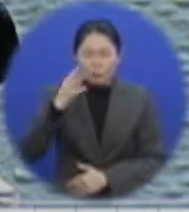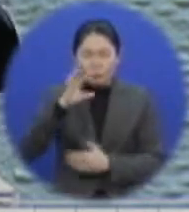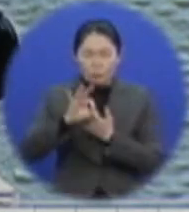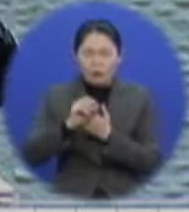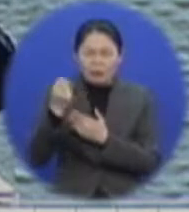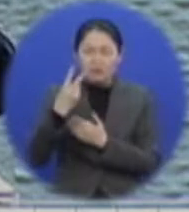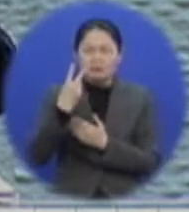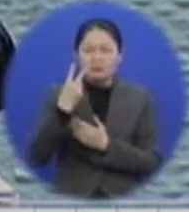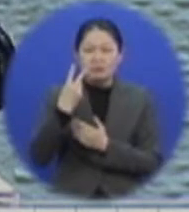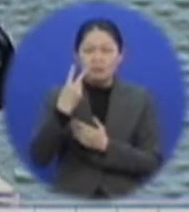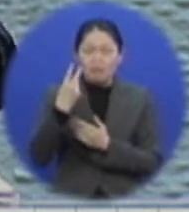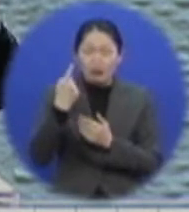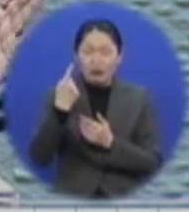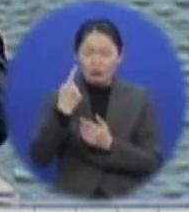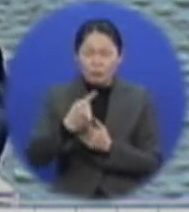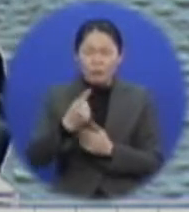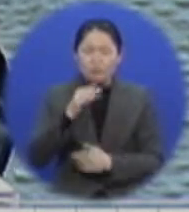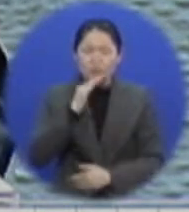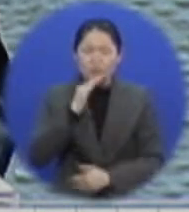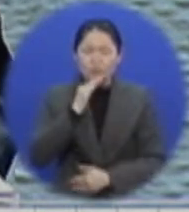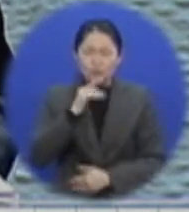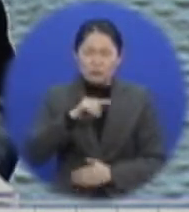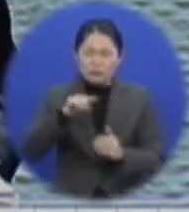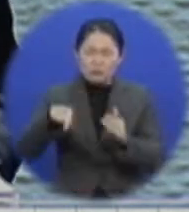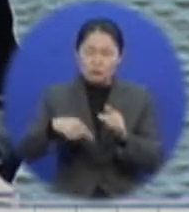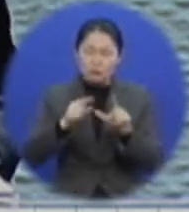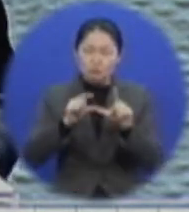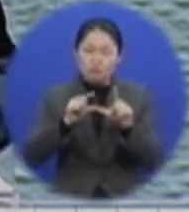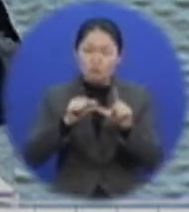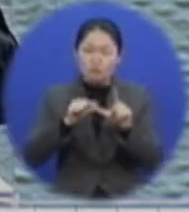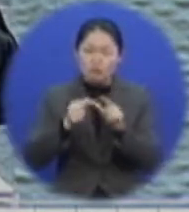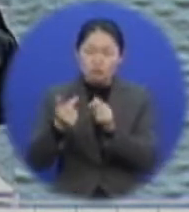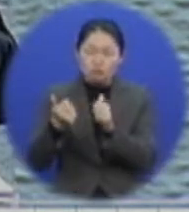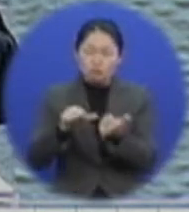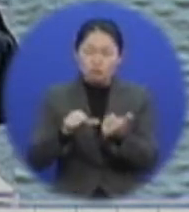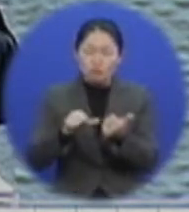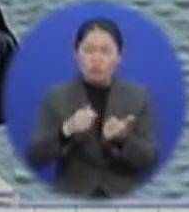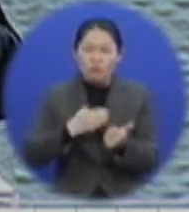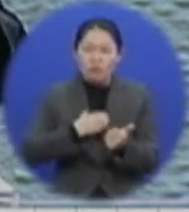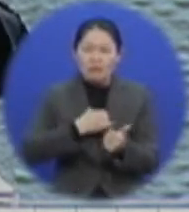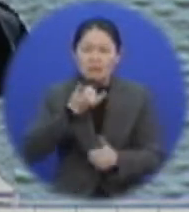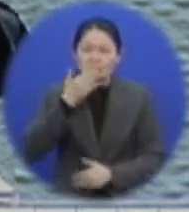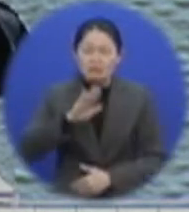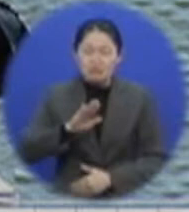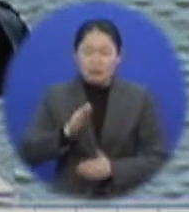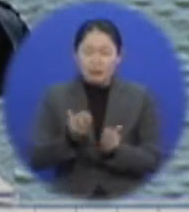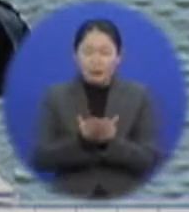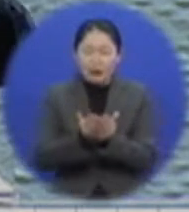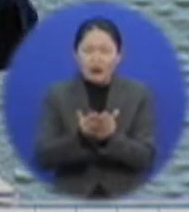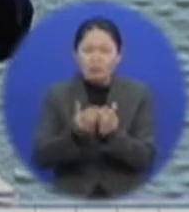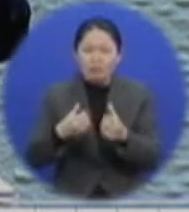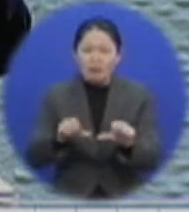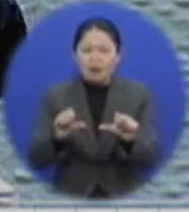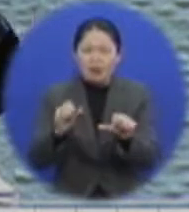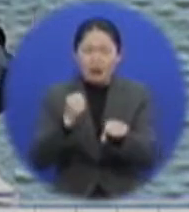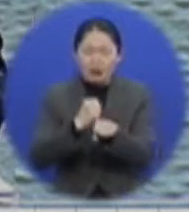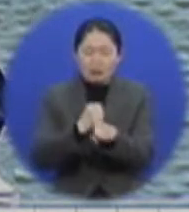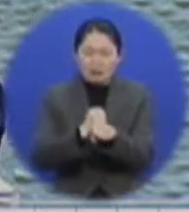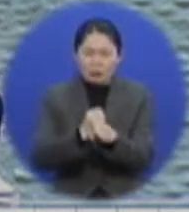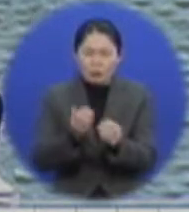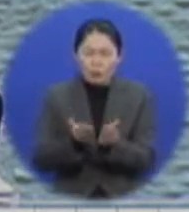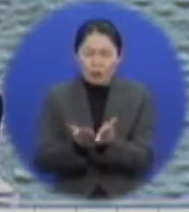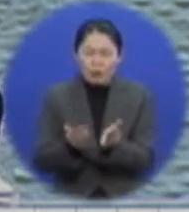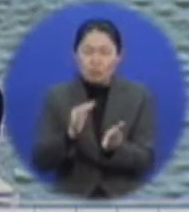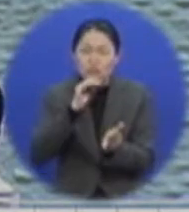배에 타고 있는 사람들 중에 일부가 죽을 위기 가 생겼는데 배가 난파되어 물이 막 배 안에